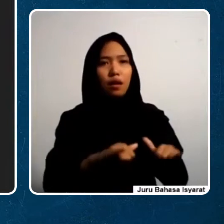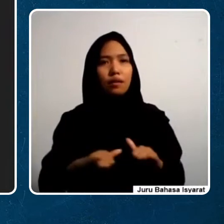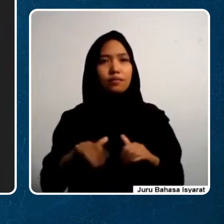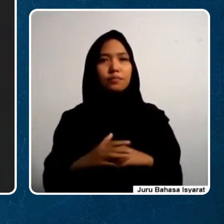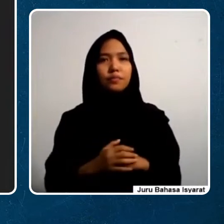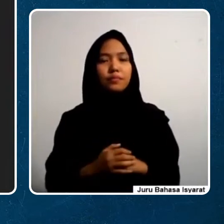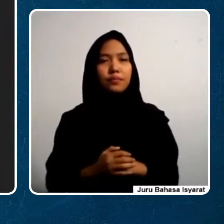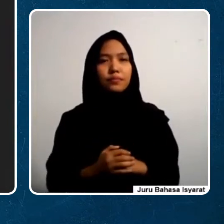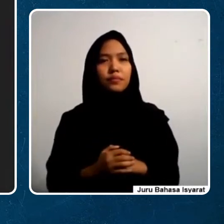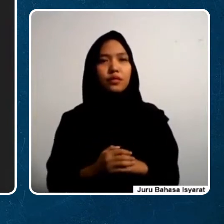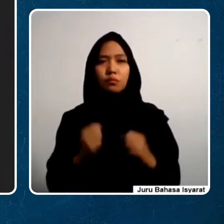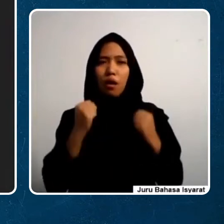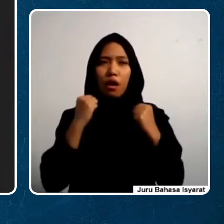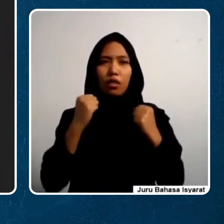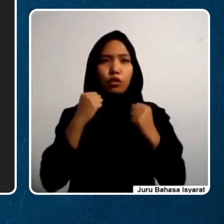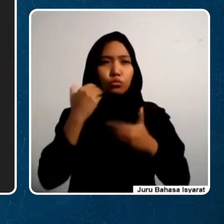tadi.